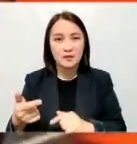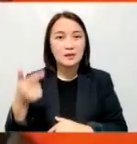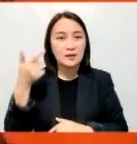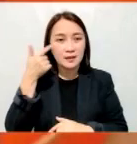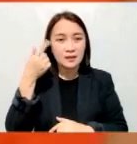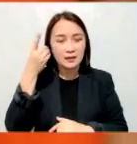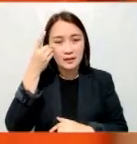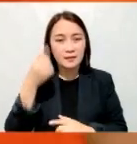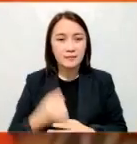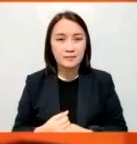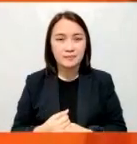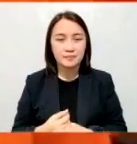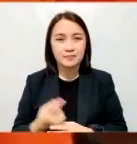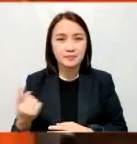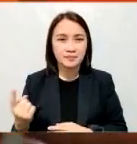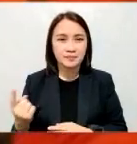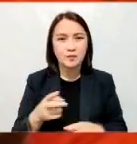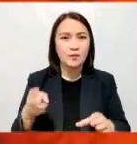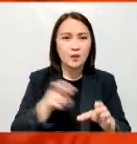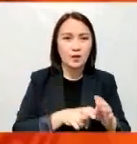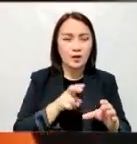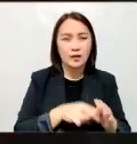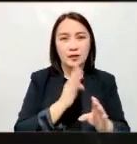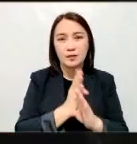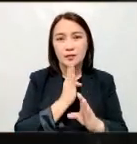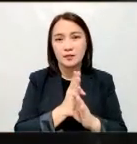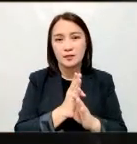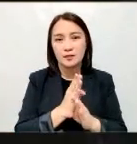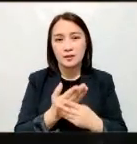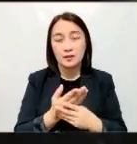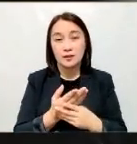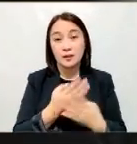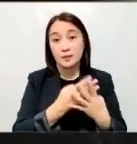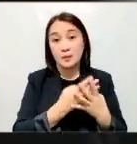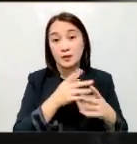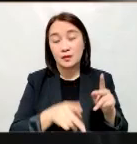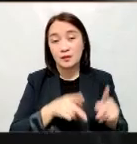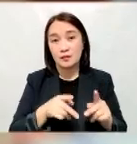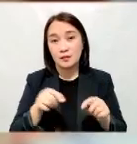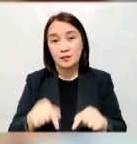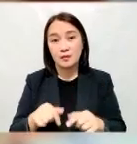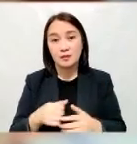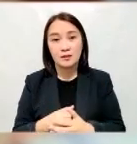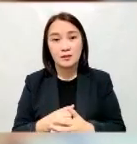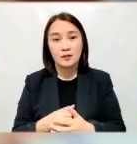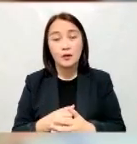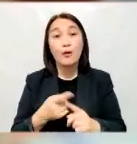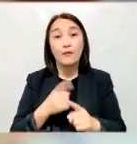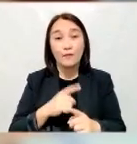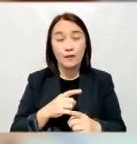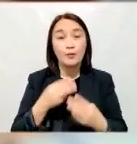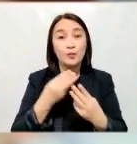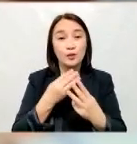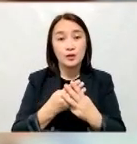Isa-isang sumakay ng bus ang aabot sa 500 persons deprived of liberty mula sa Bilibid Medium Security Compound sa Muntinlupa. Ililipat sila ng Bureau of